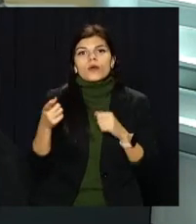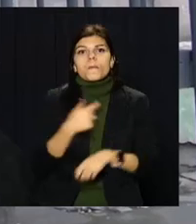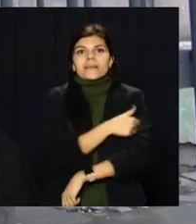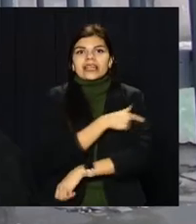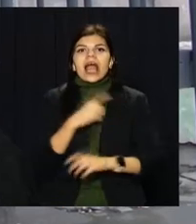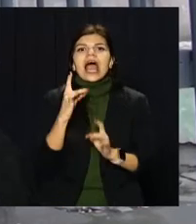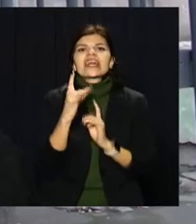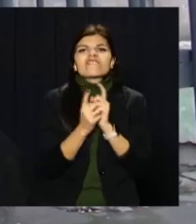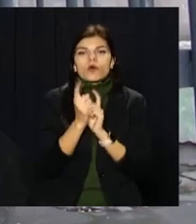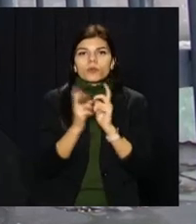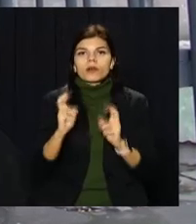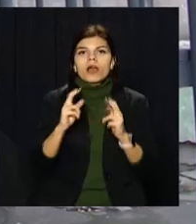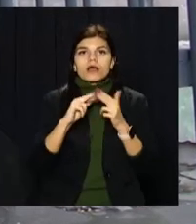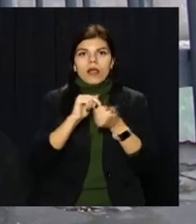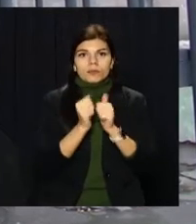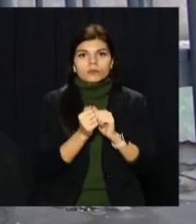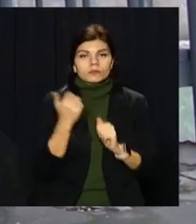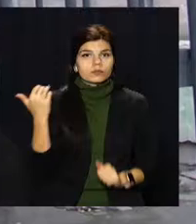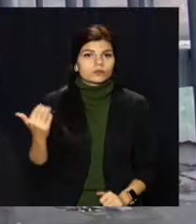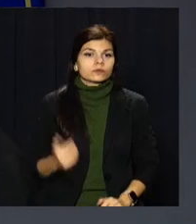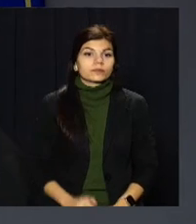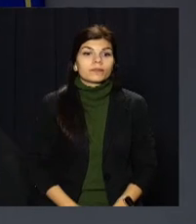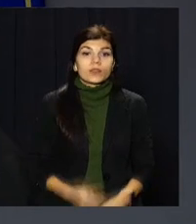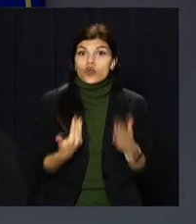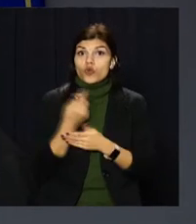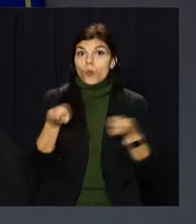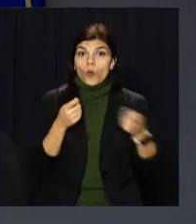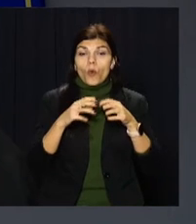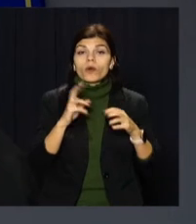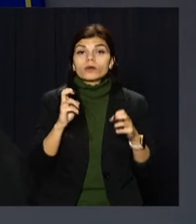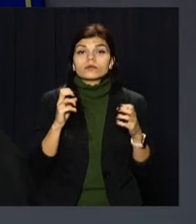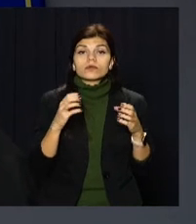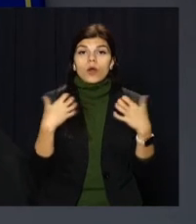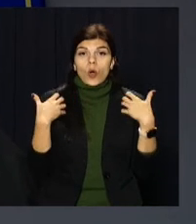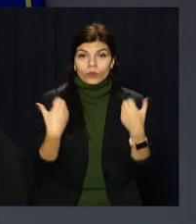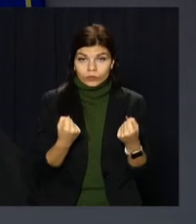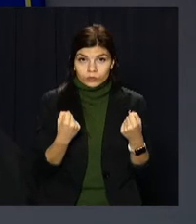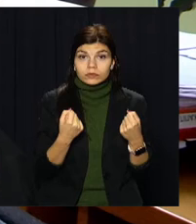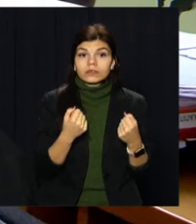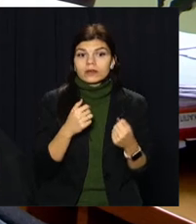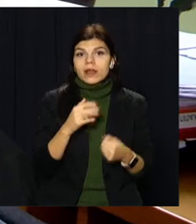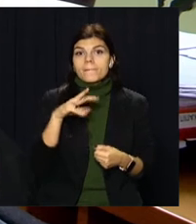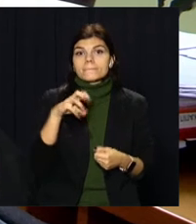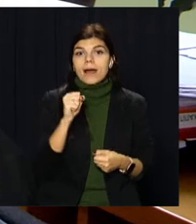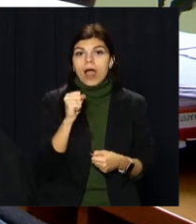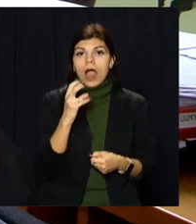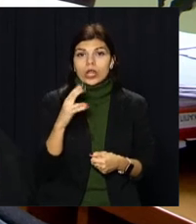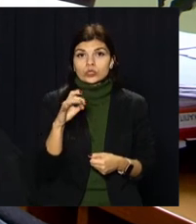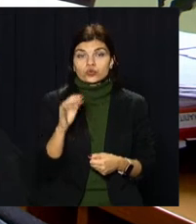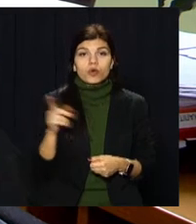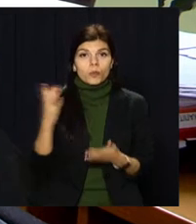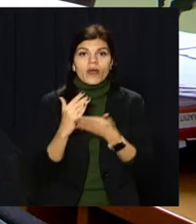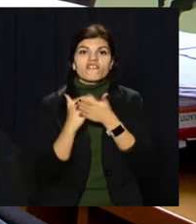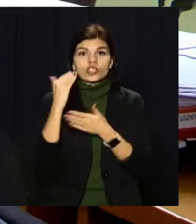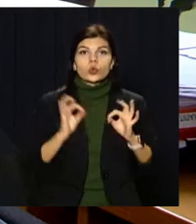Кам'янському. Новим керівником управління охорони здоров'я Кам'янського став Віталій Мандзюк. Він має вищу юридичну освіту, у відомстві працює не